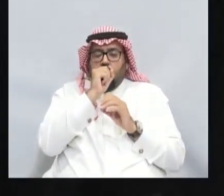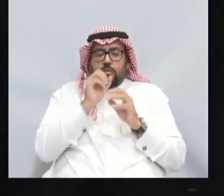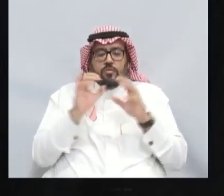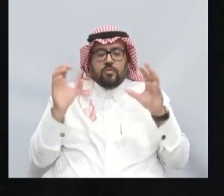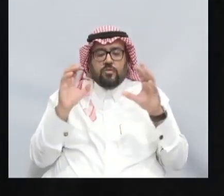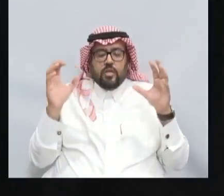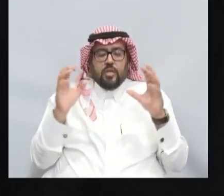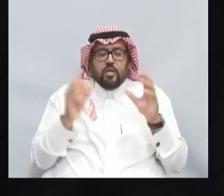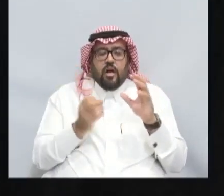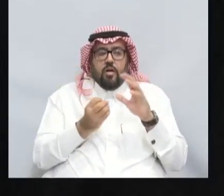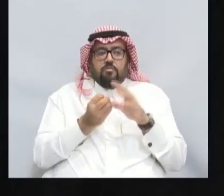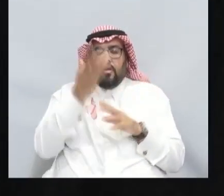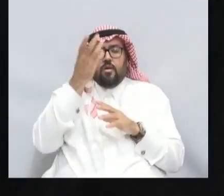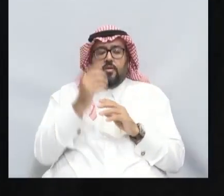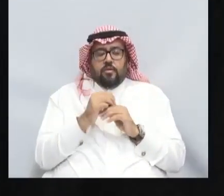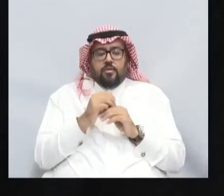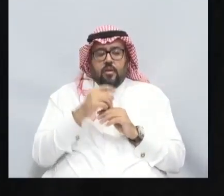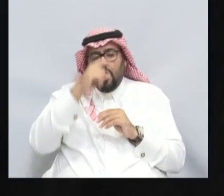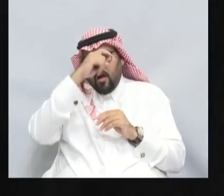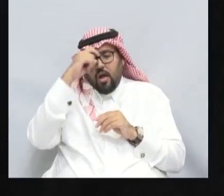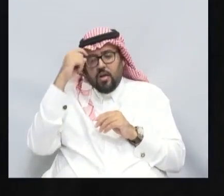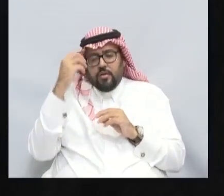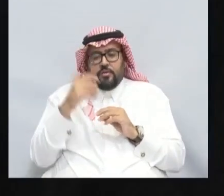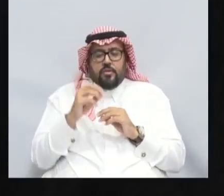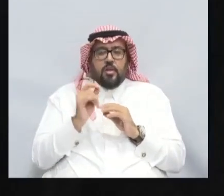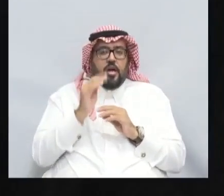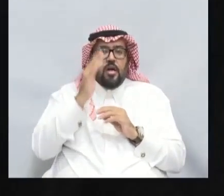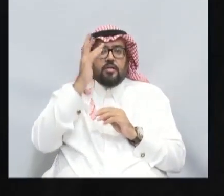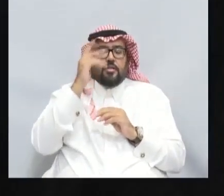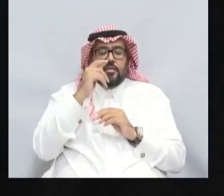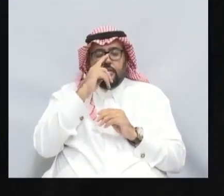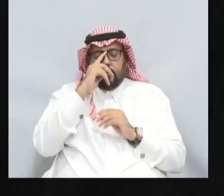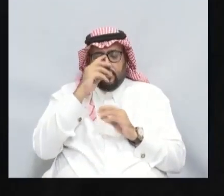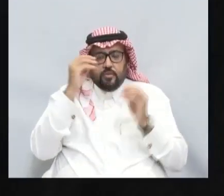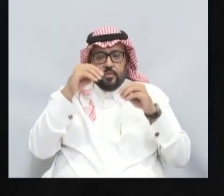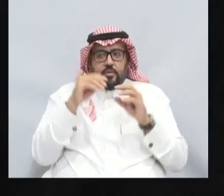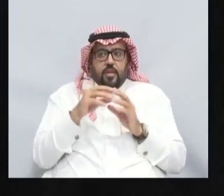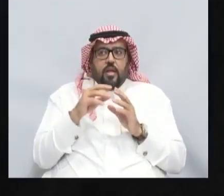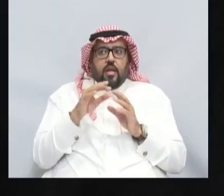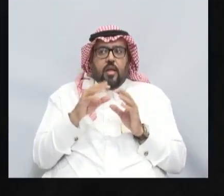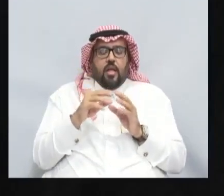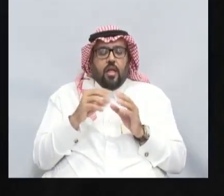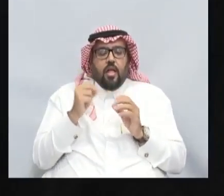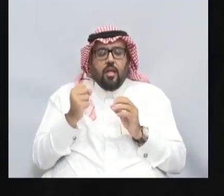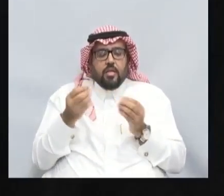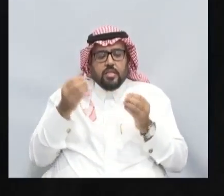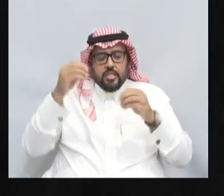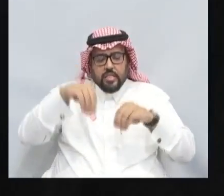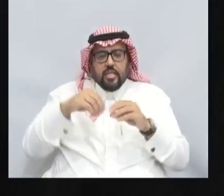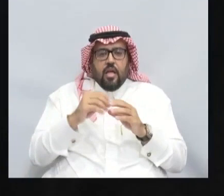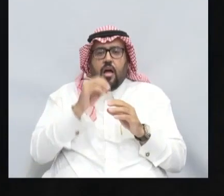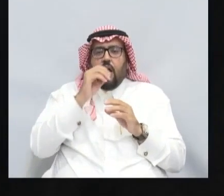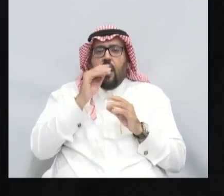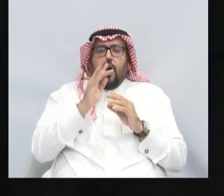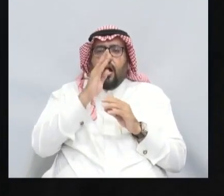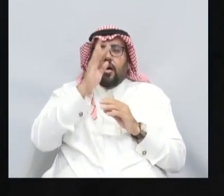الضغط أو رفع درجة حرارة الغازات أو إعطاء المادة أو البالون مزيد من الغازات، ما